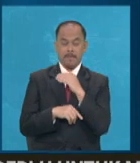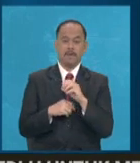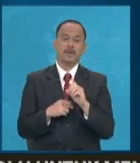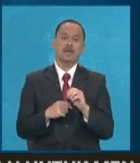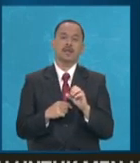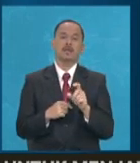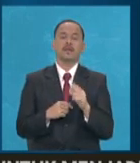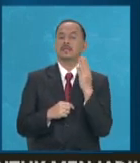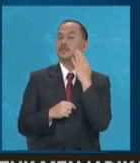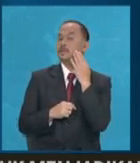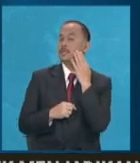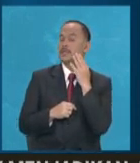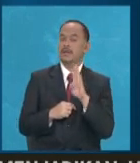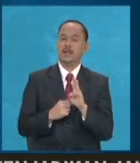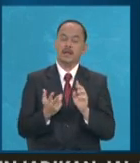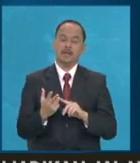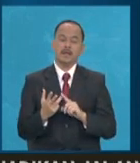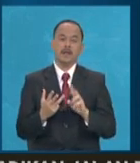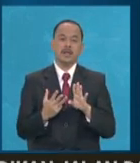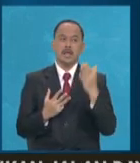Spark skin Karisma